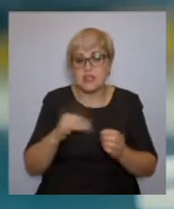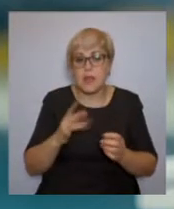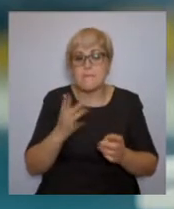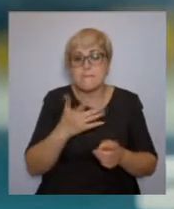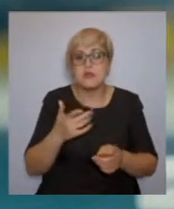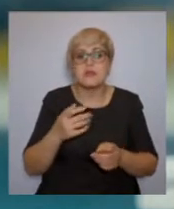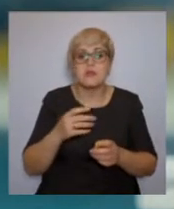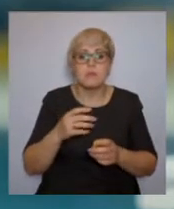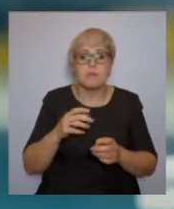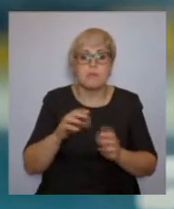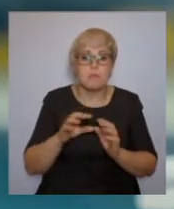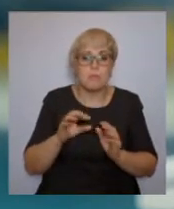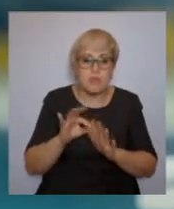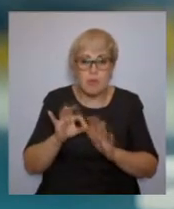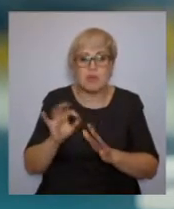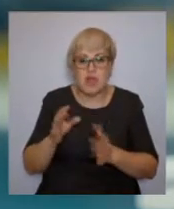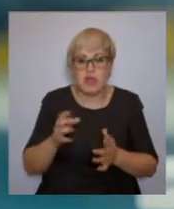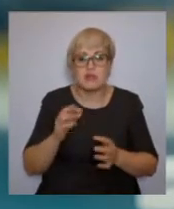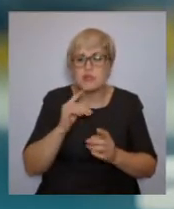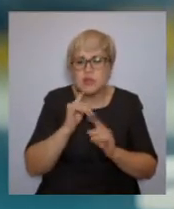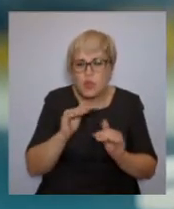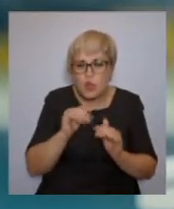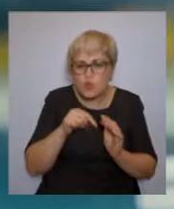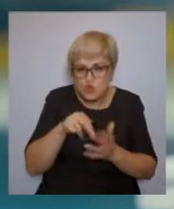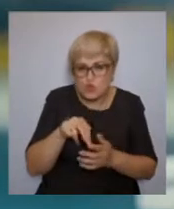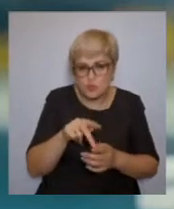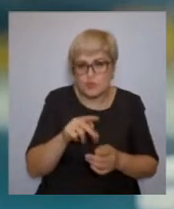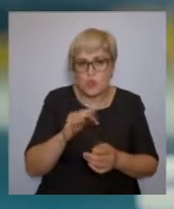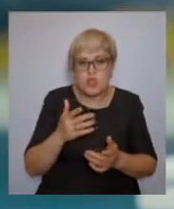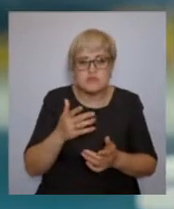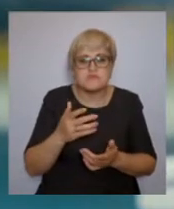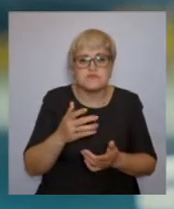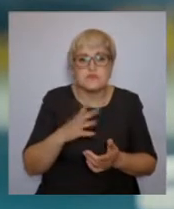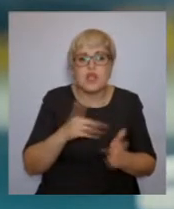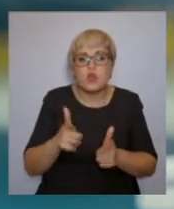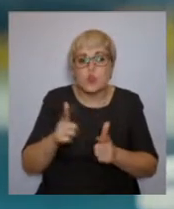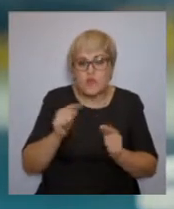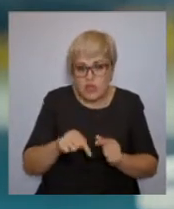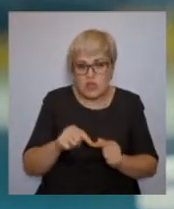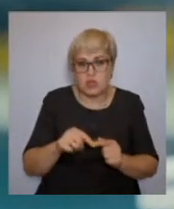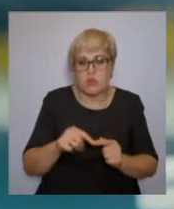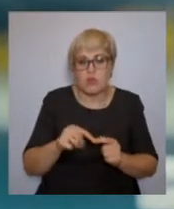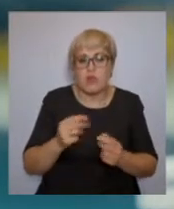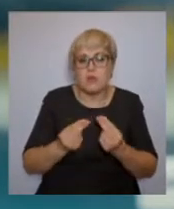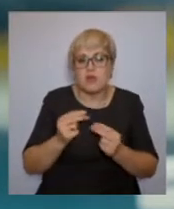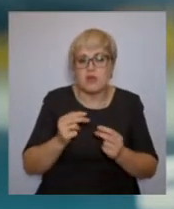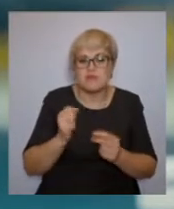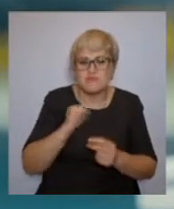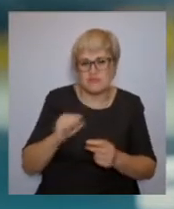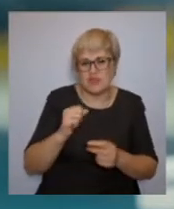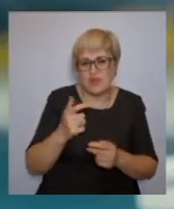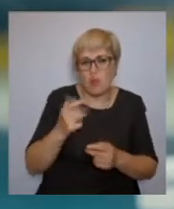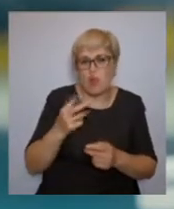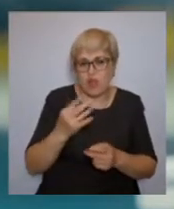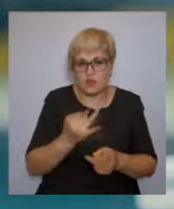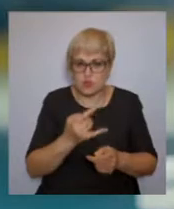еще по ходу группового турнира вот последний поиграли было нам шанс бороться за медали и не в